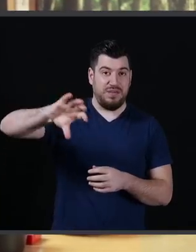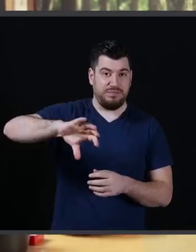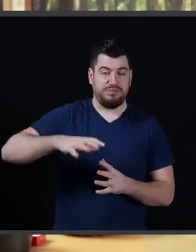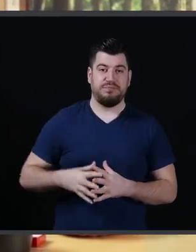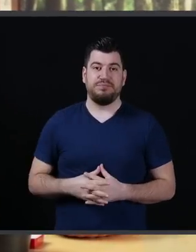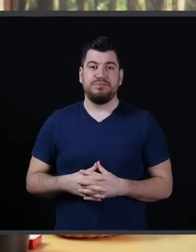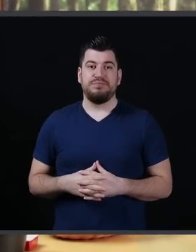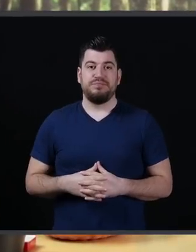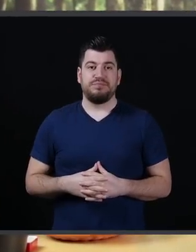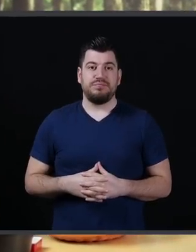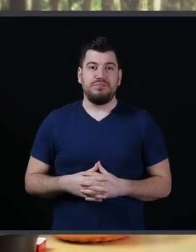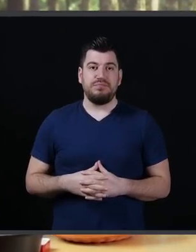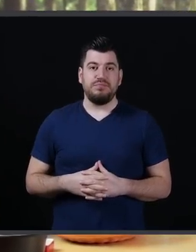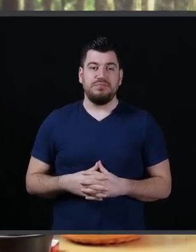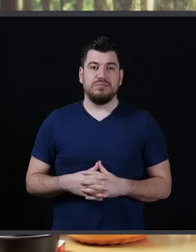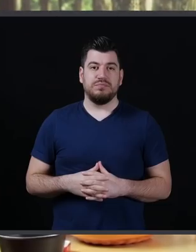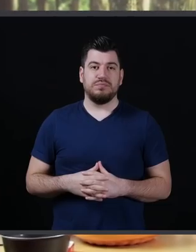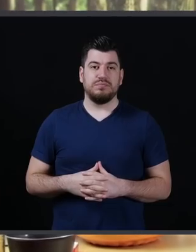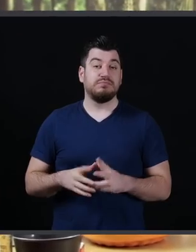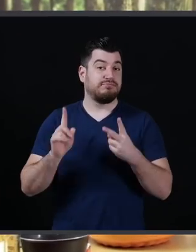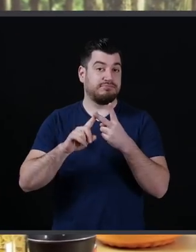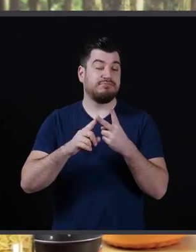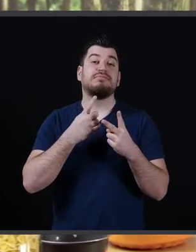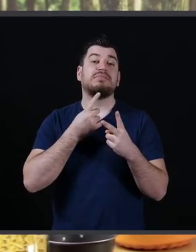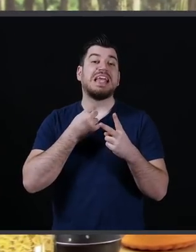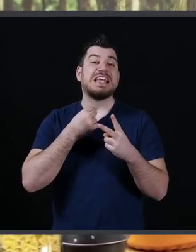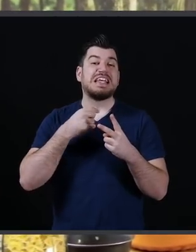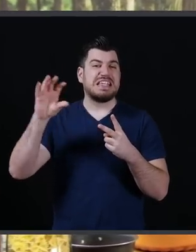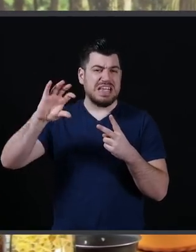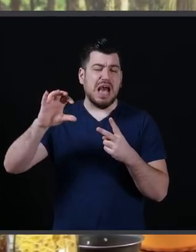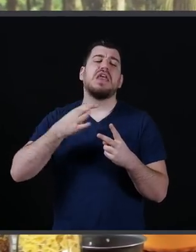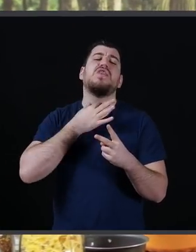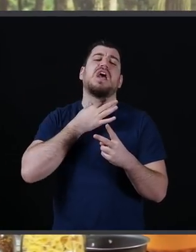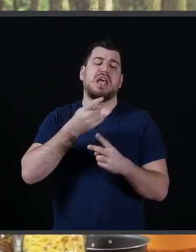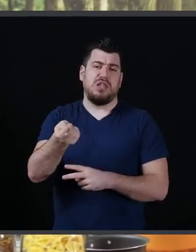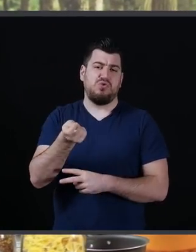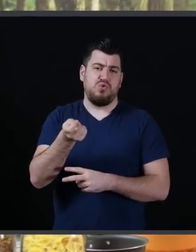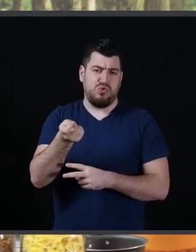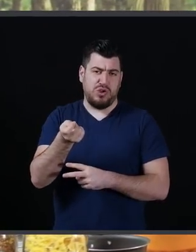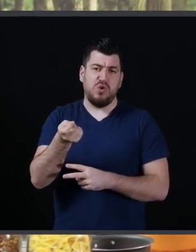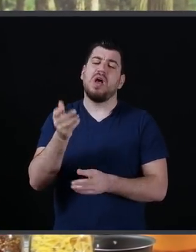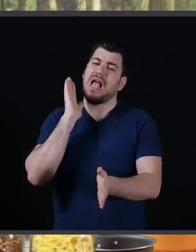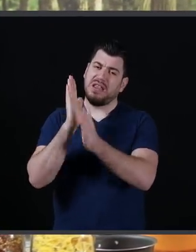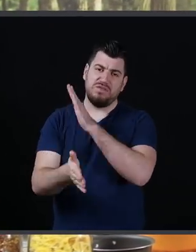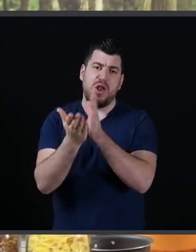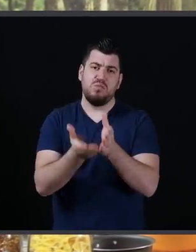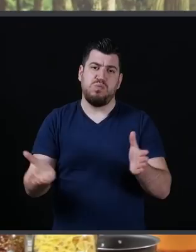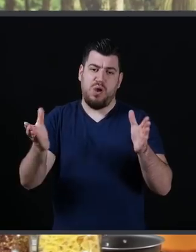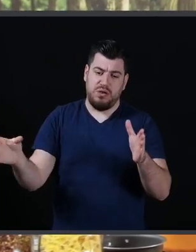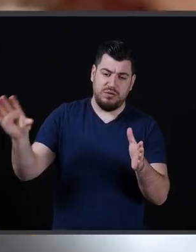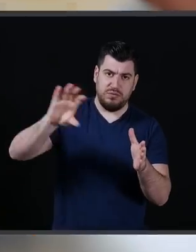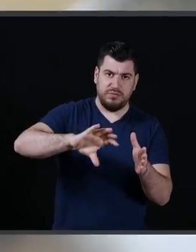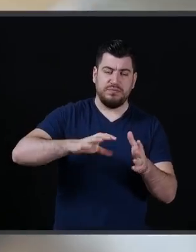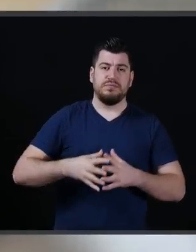Ένα Τη ζάχαρη δεν θα τη ρίξω το κόσκινο Γιατί δεν θα περάσει, θα τη ρίξω κατευθείαν μέσα στο μπολ Το baking